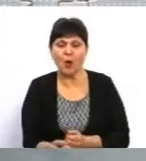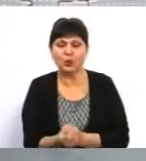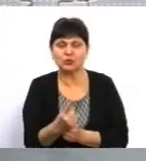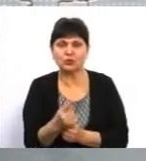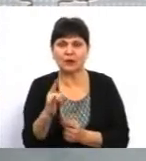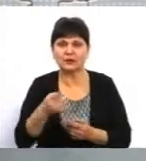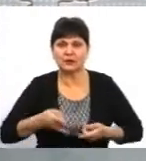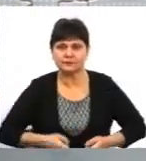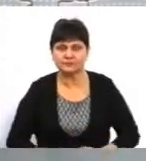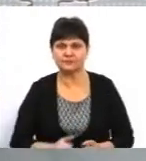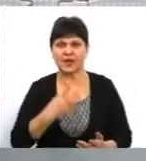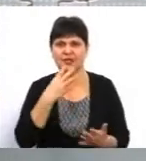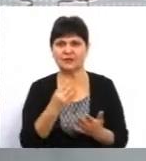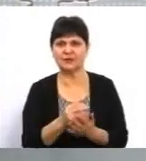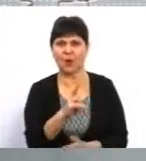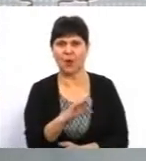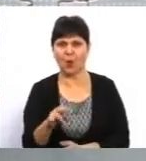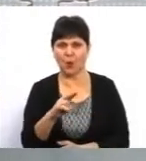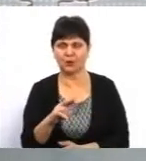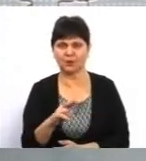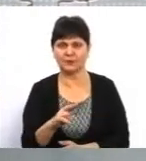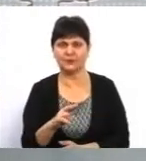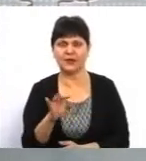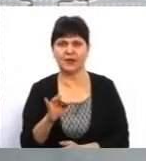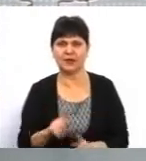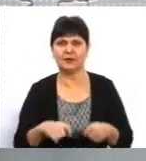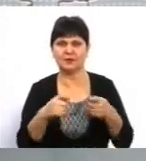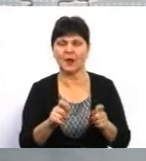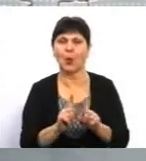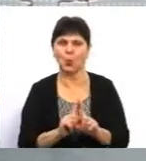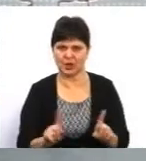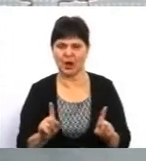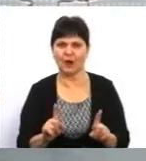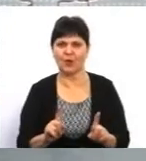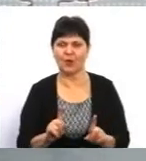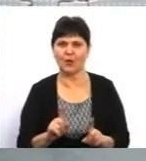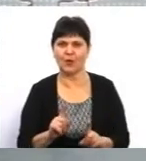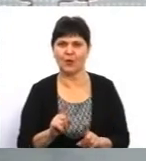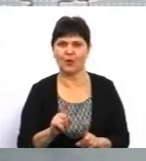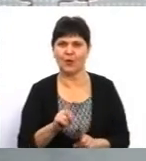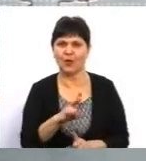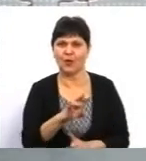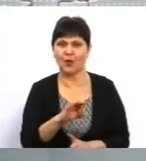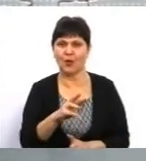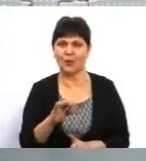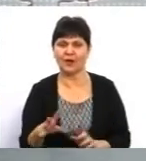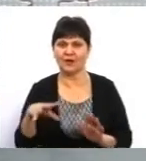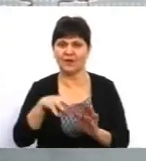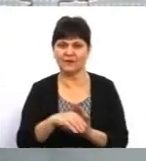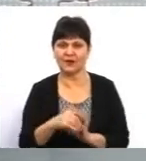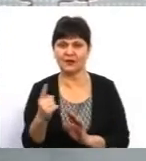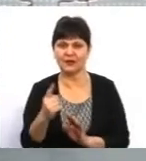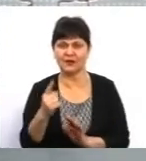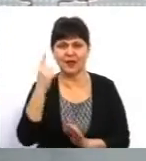це присвоєння податкового номеру, присвоєння унікального номеру, про які я говорила, вноситься в єдиний державний